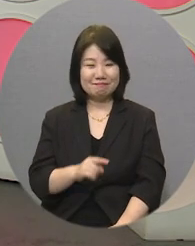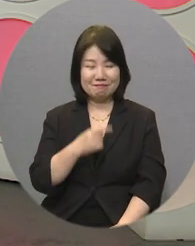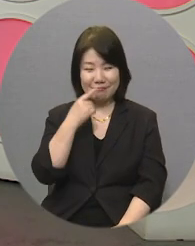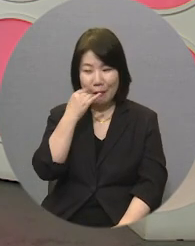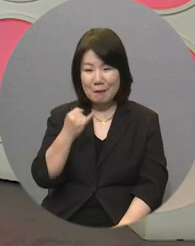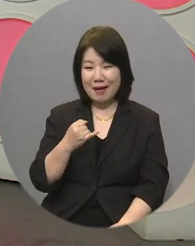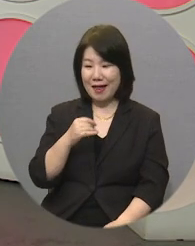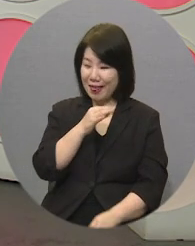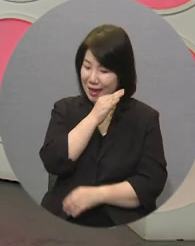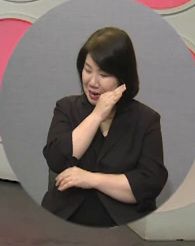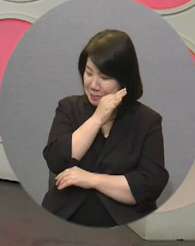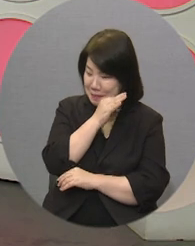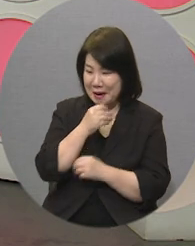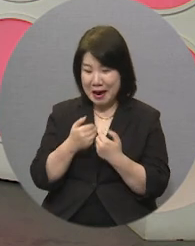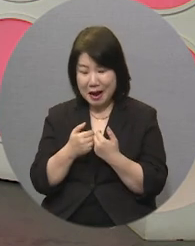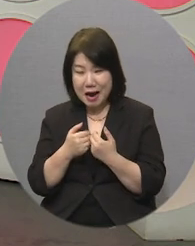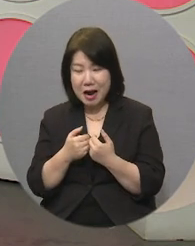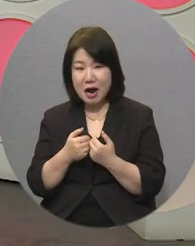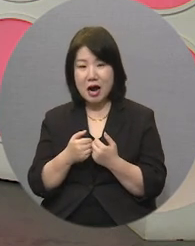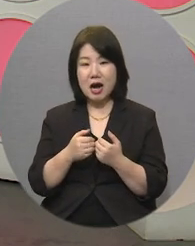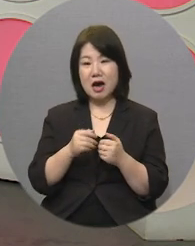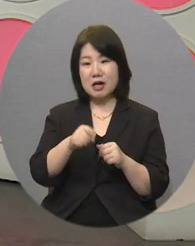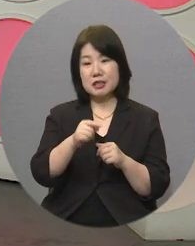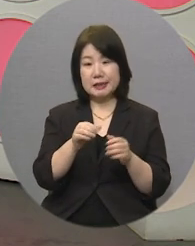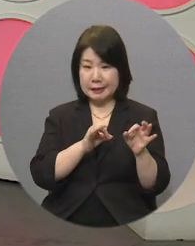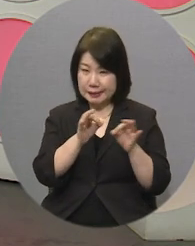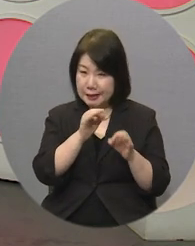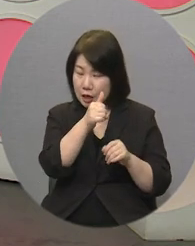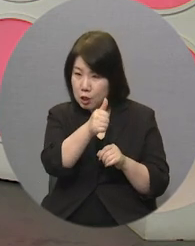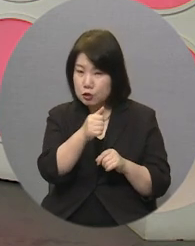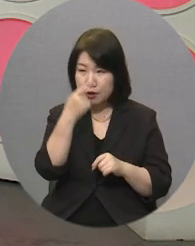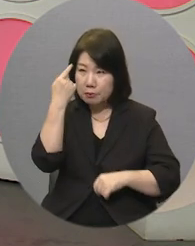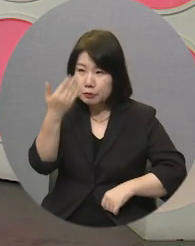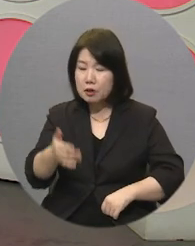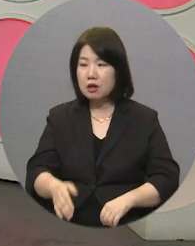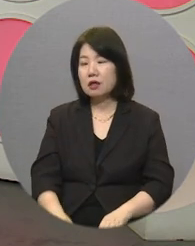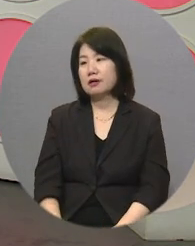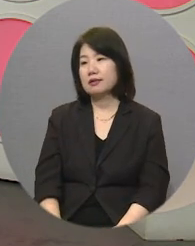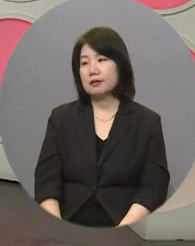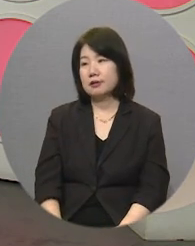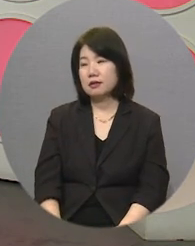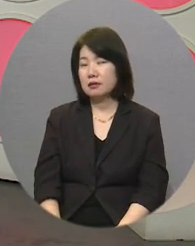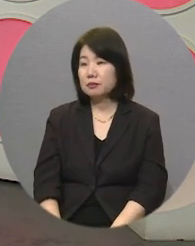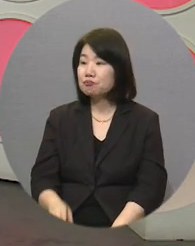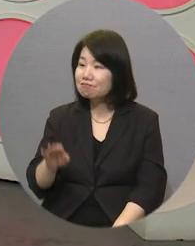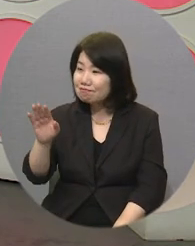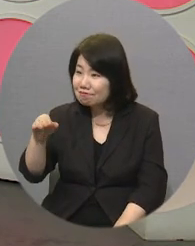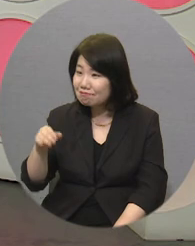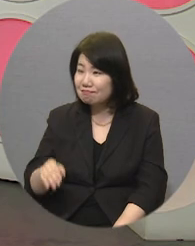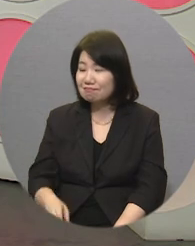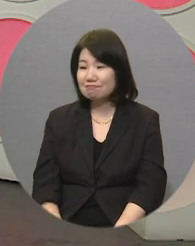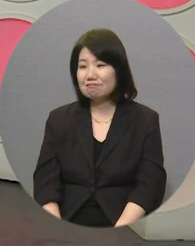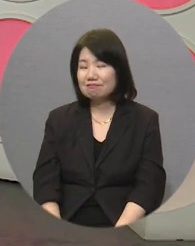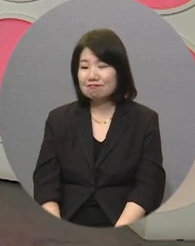어색해하던 엄마는 가게 주인에게 조심스레 물었습니다.